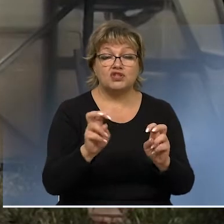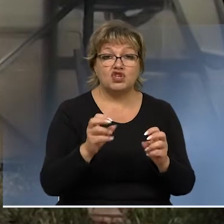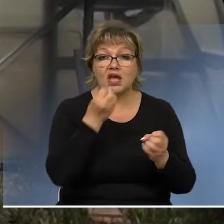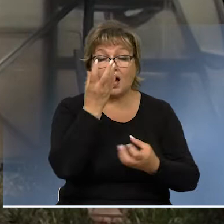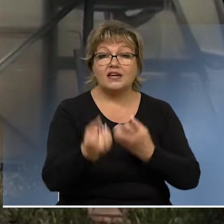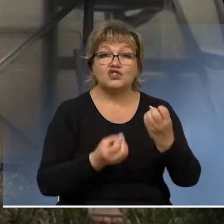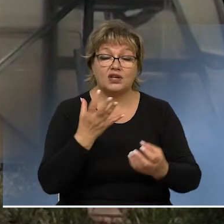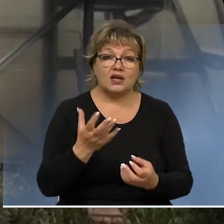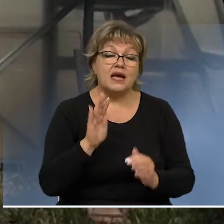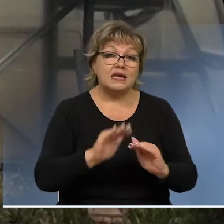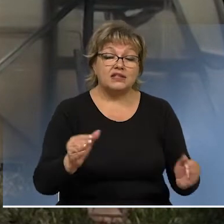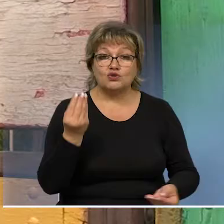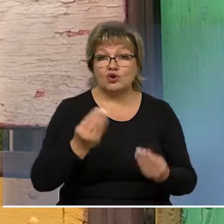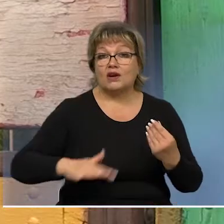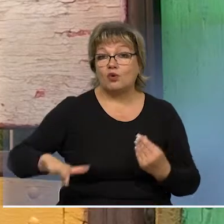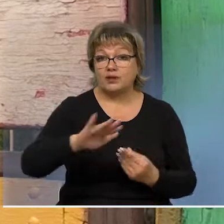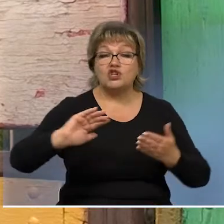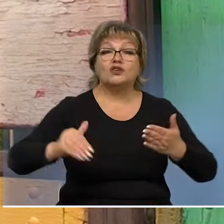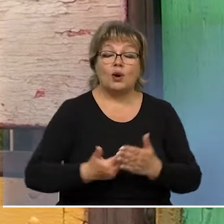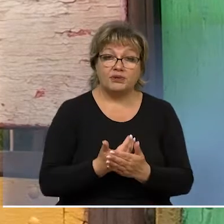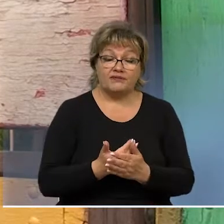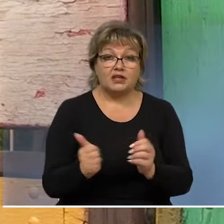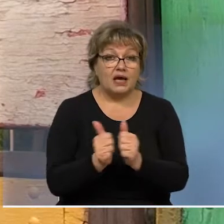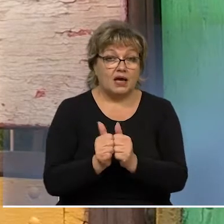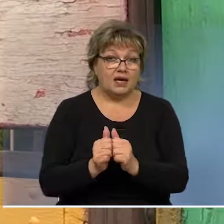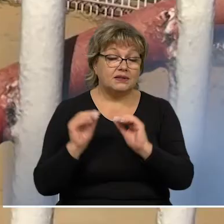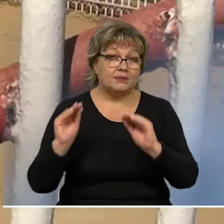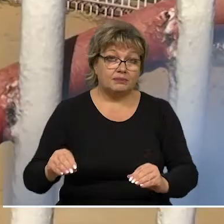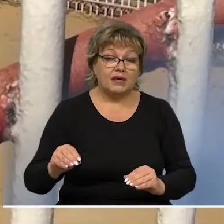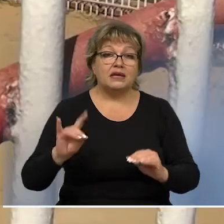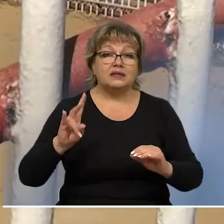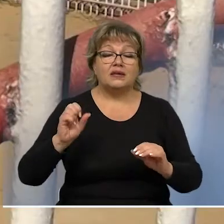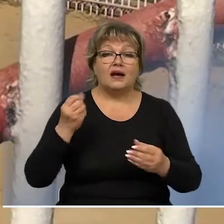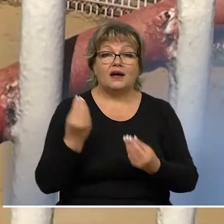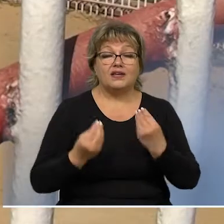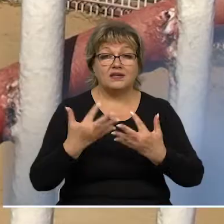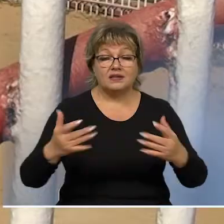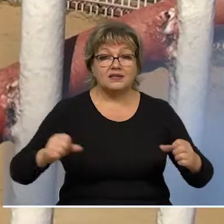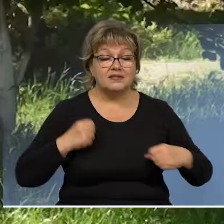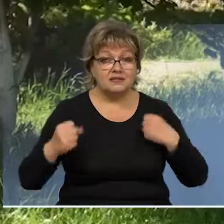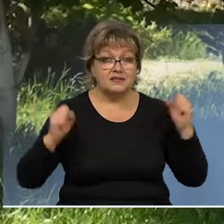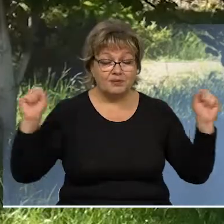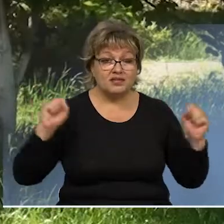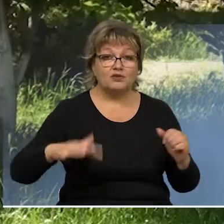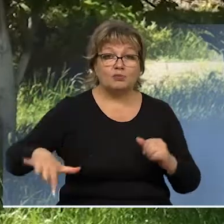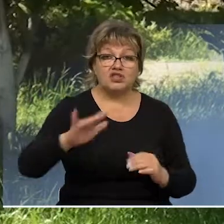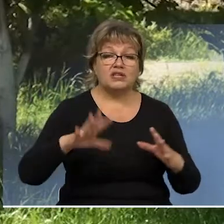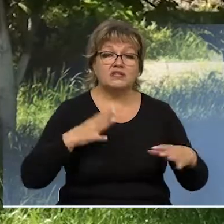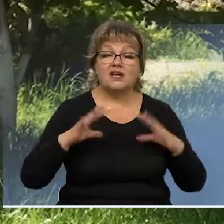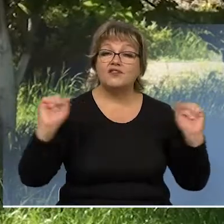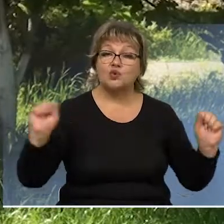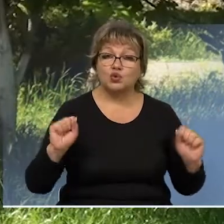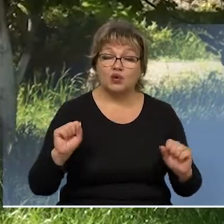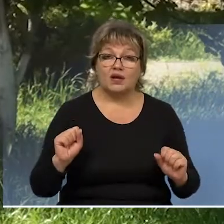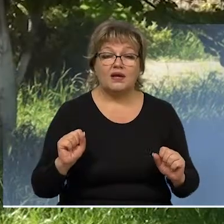открыта для посещения оранжерея детскую игровую площадку обновят рядом установить трампу для скейтеров появится и скалодром